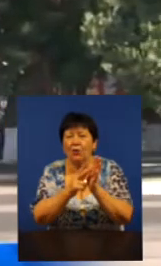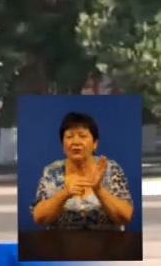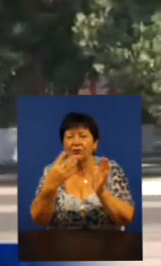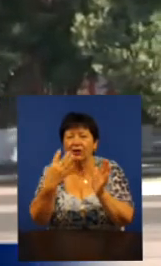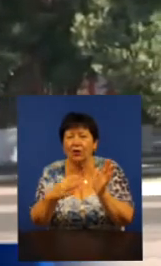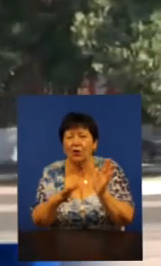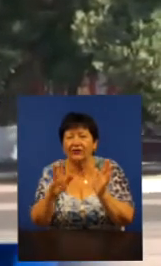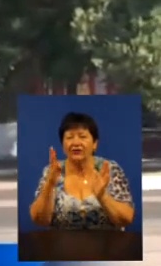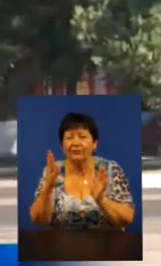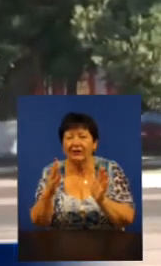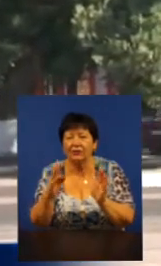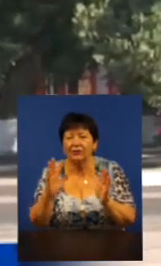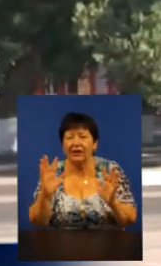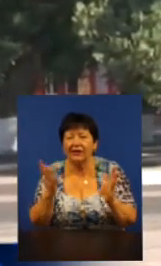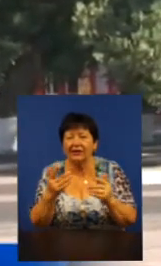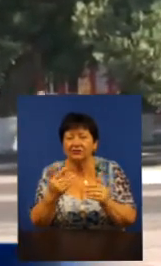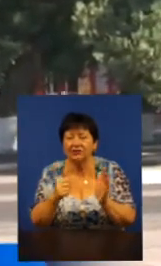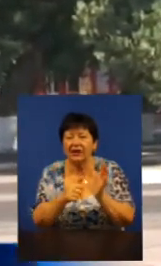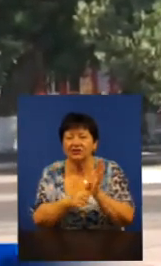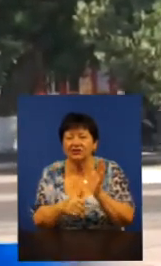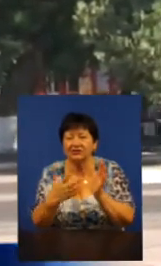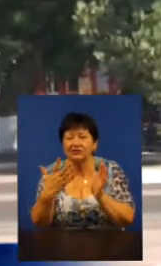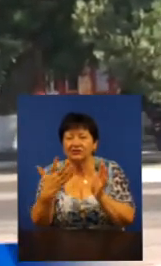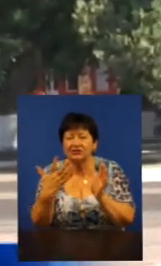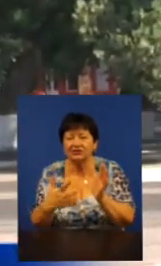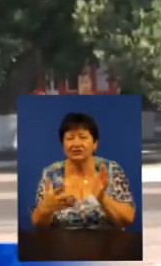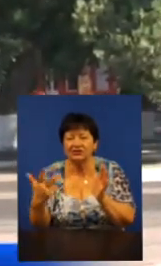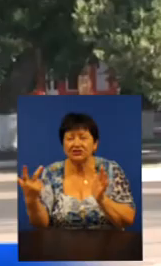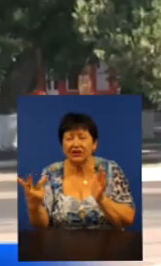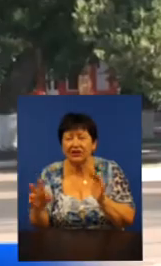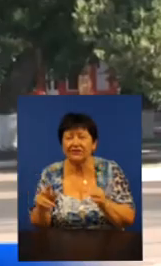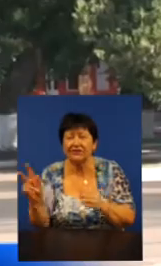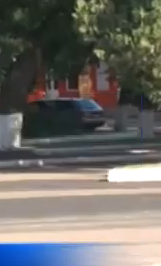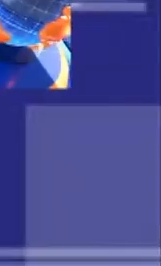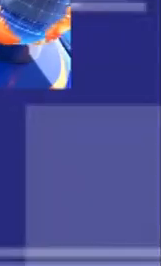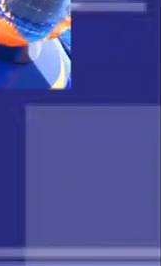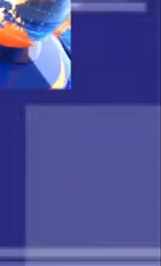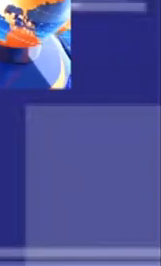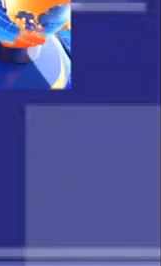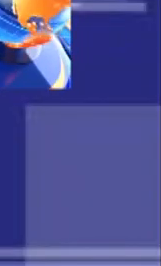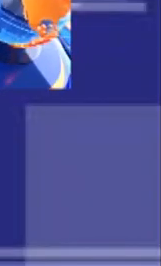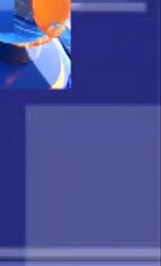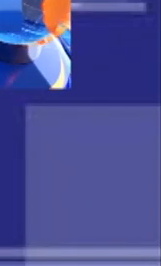cazuri, dintre acestea 653 de persoane fiind deja tratate.